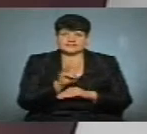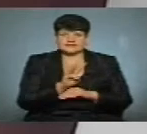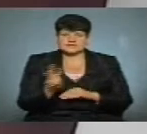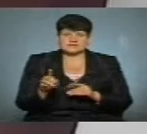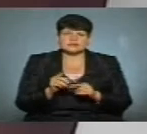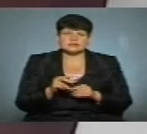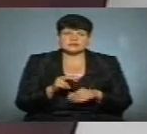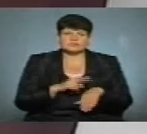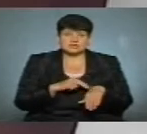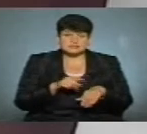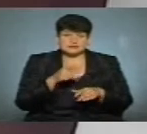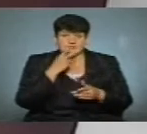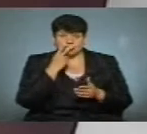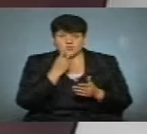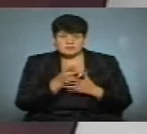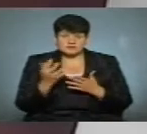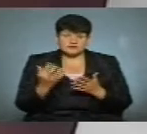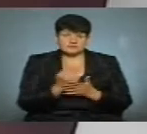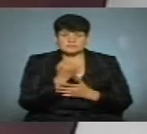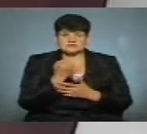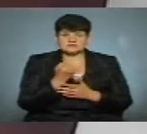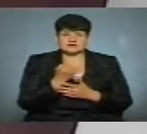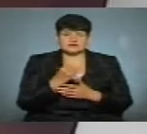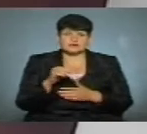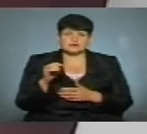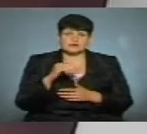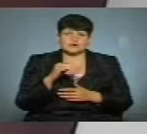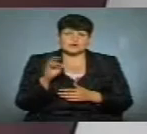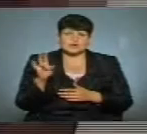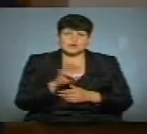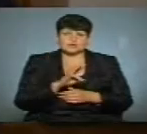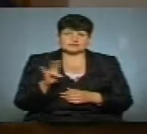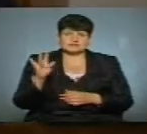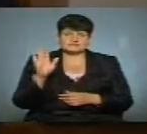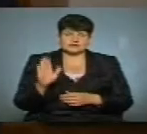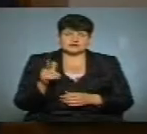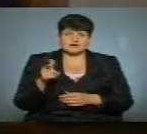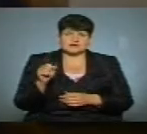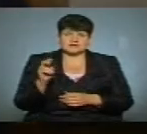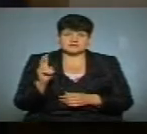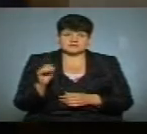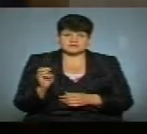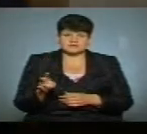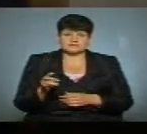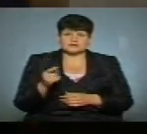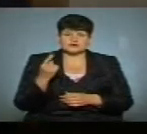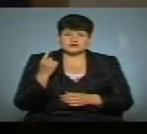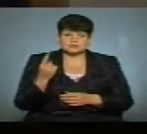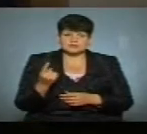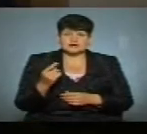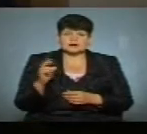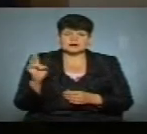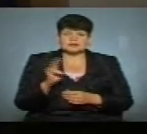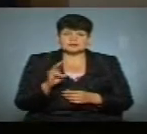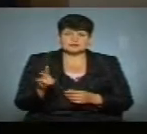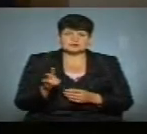Нацполіції. Там їх побачив і впізнав настоятель храму, отець Віктор Галкін. Головна ікона. Головна ікона гробова Успенської